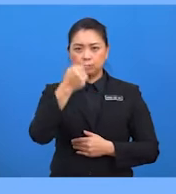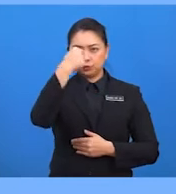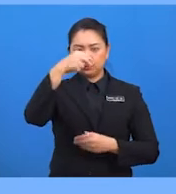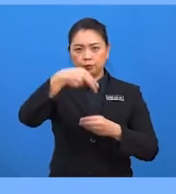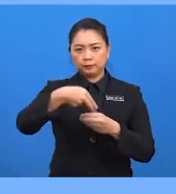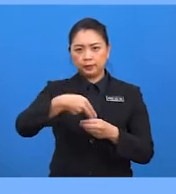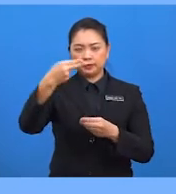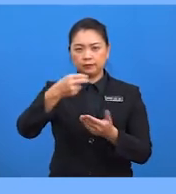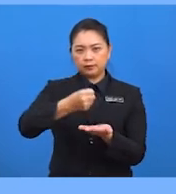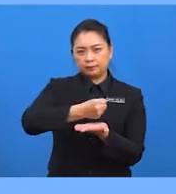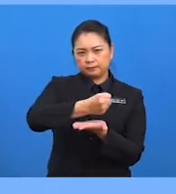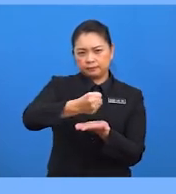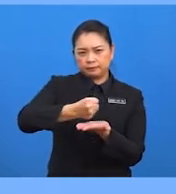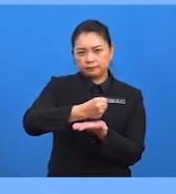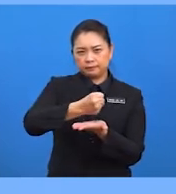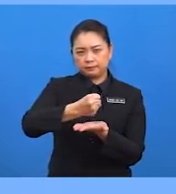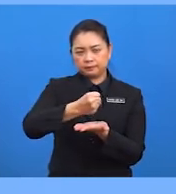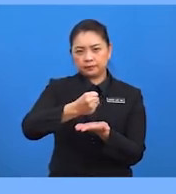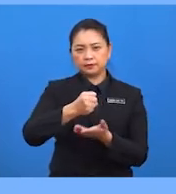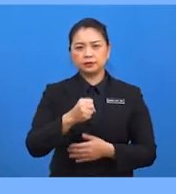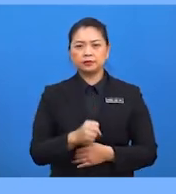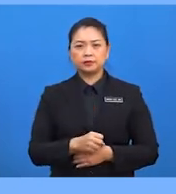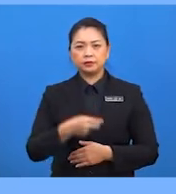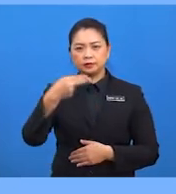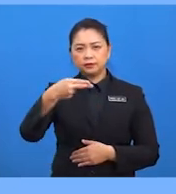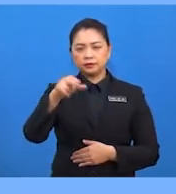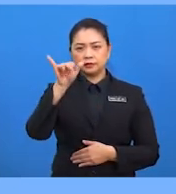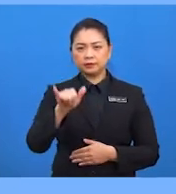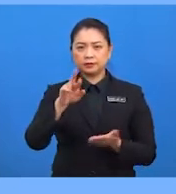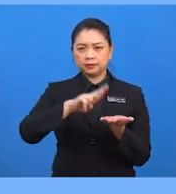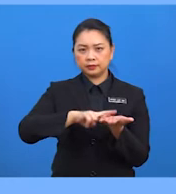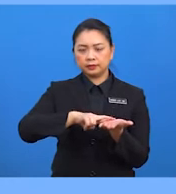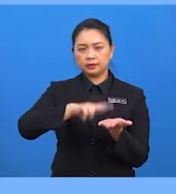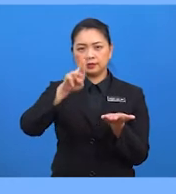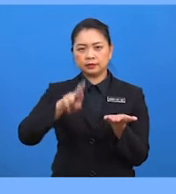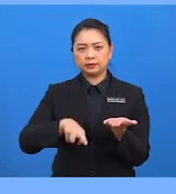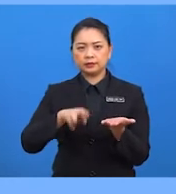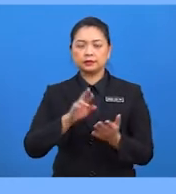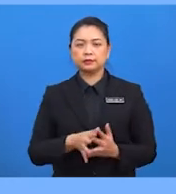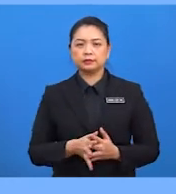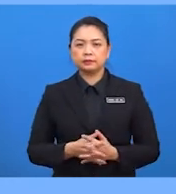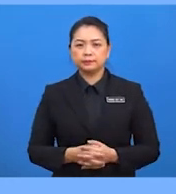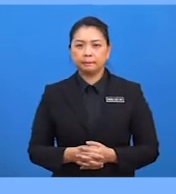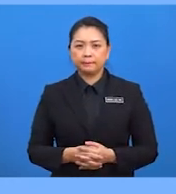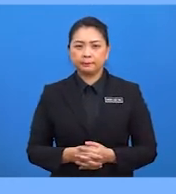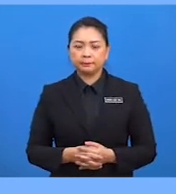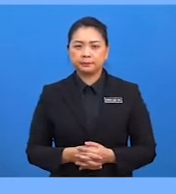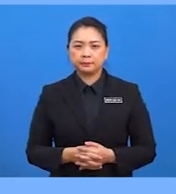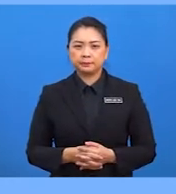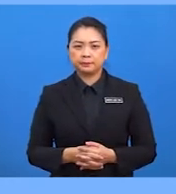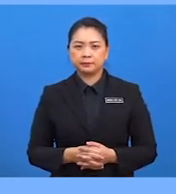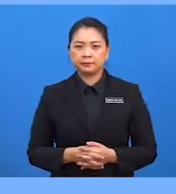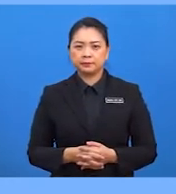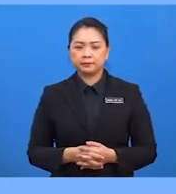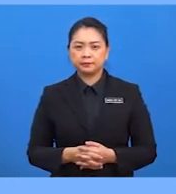dalam air untuk menghasilkan kepekatan ion hidrogen yang rendah.